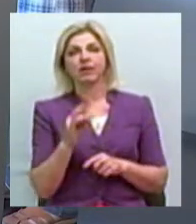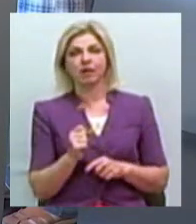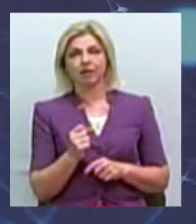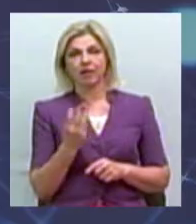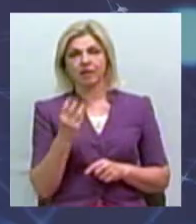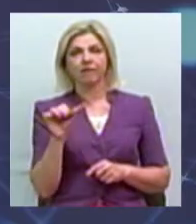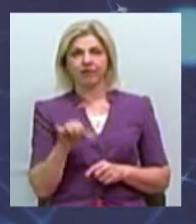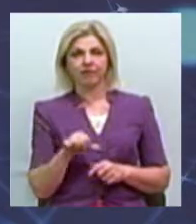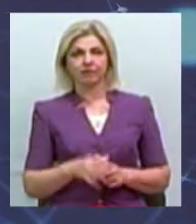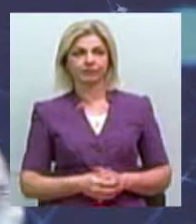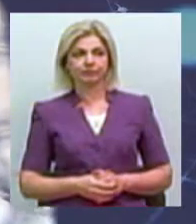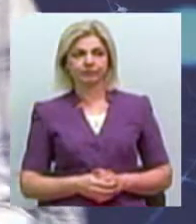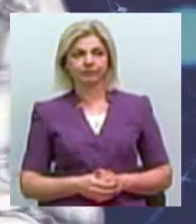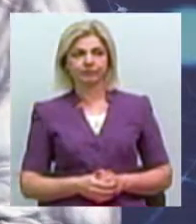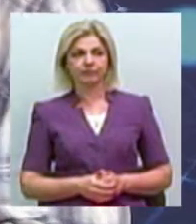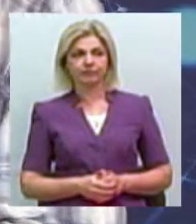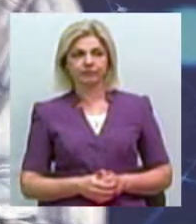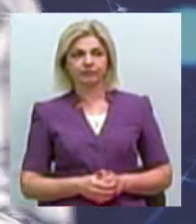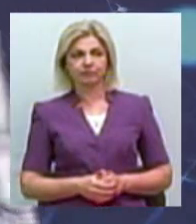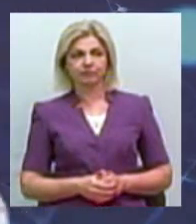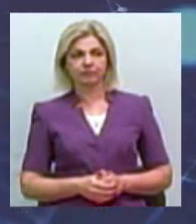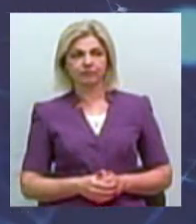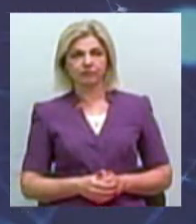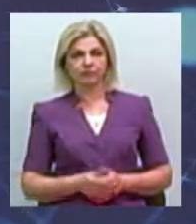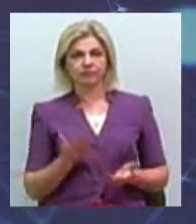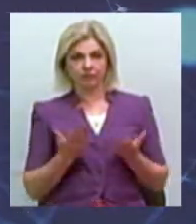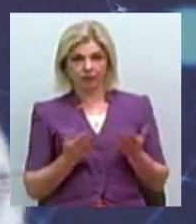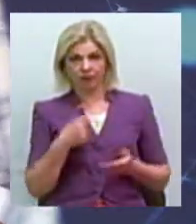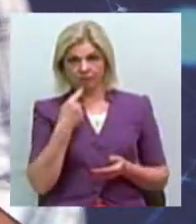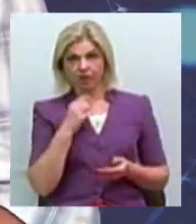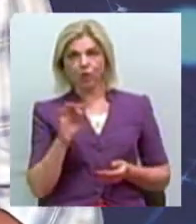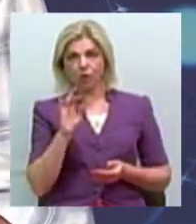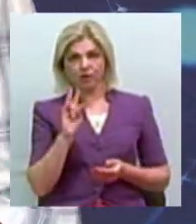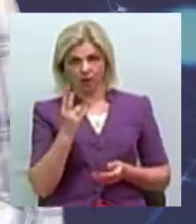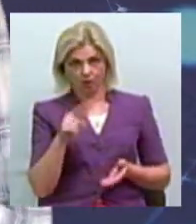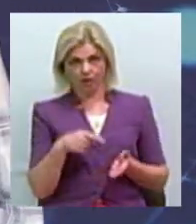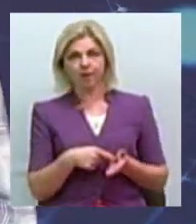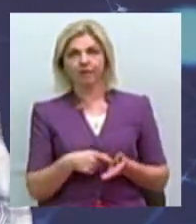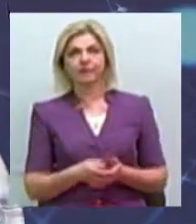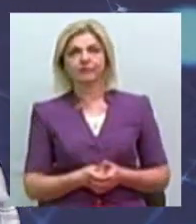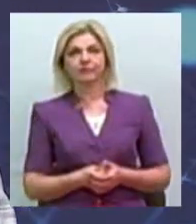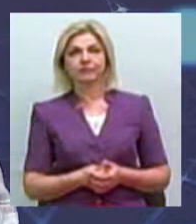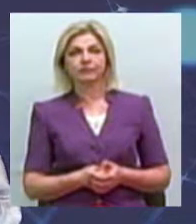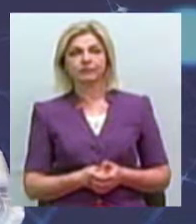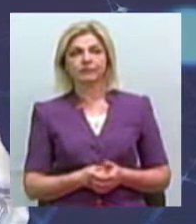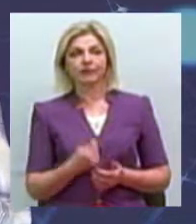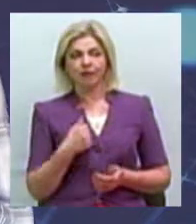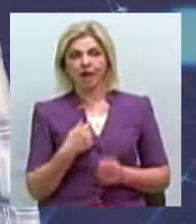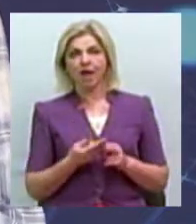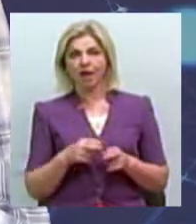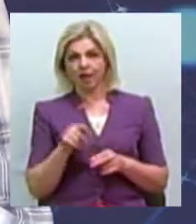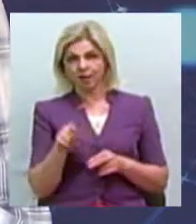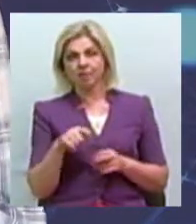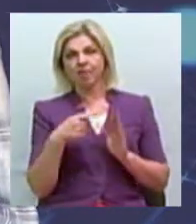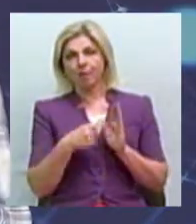хвилини. Ну, если конкретно говорить про Николаев, то так как я этим вопросом занимаюсь